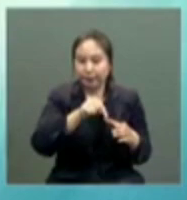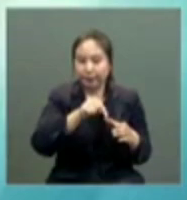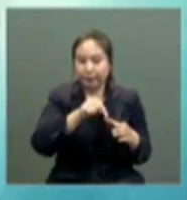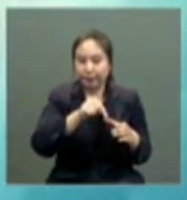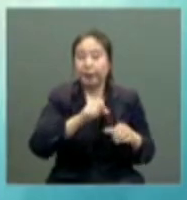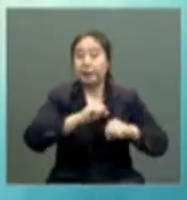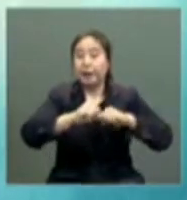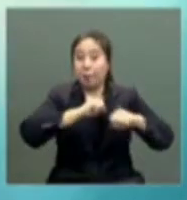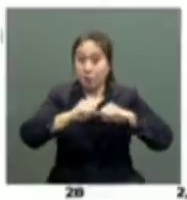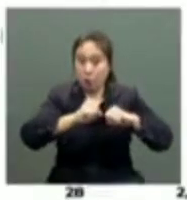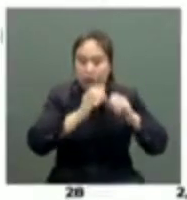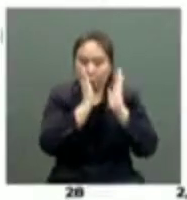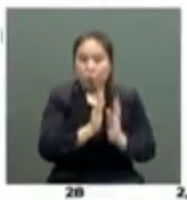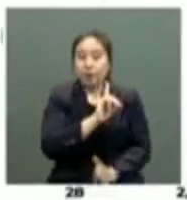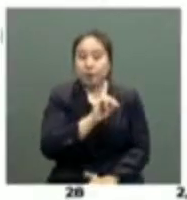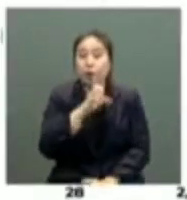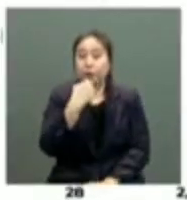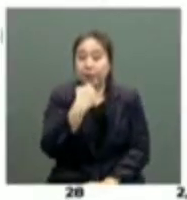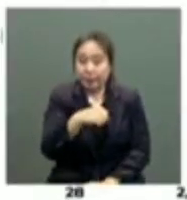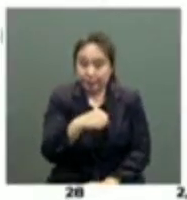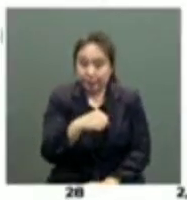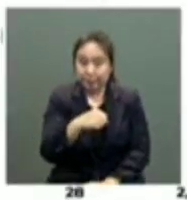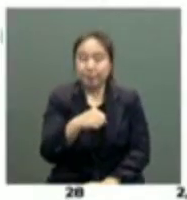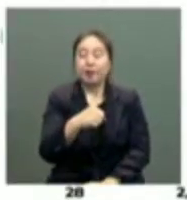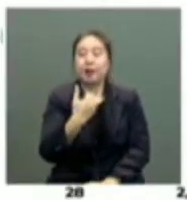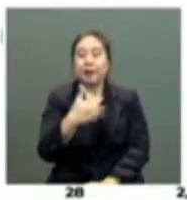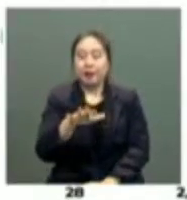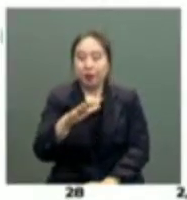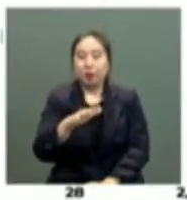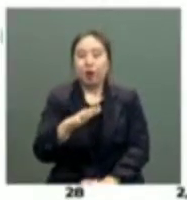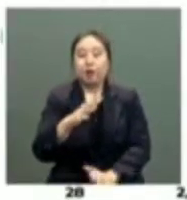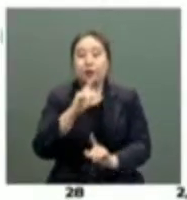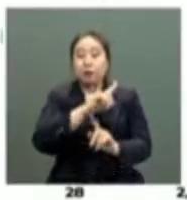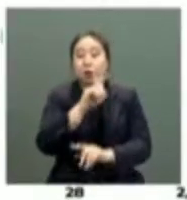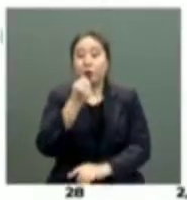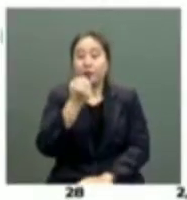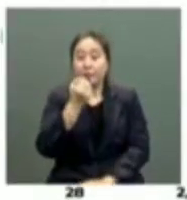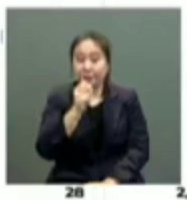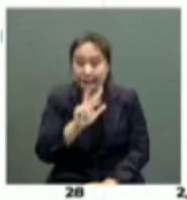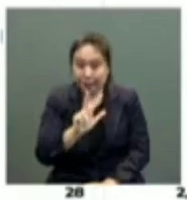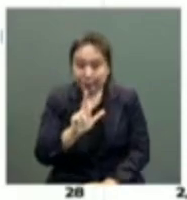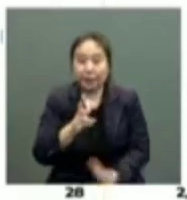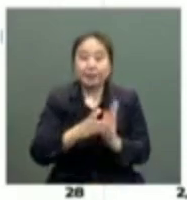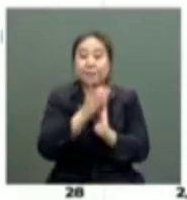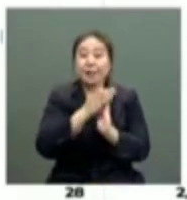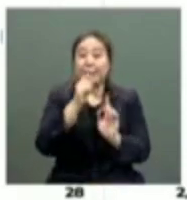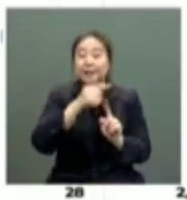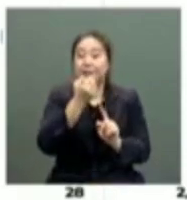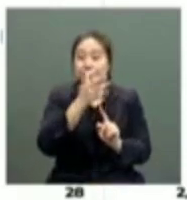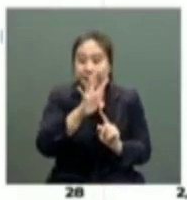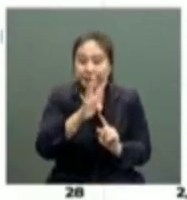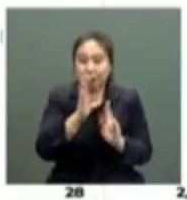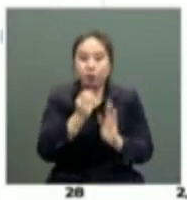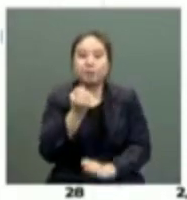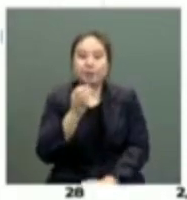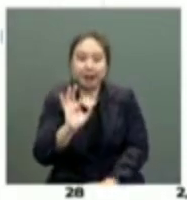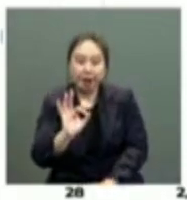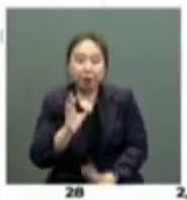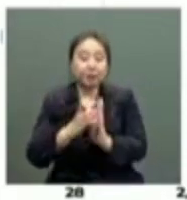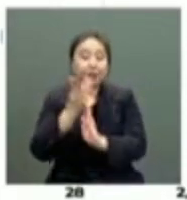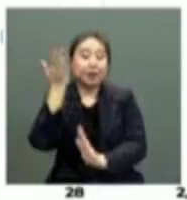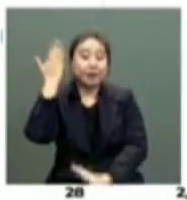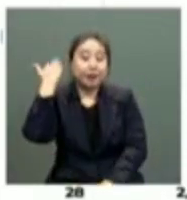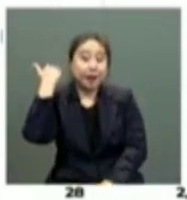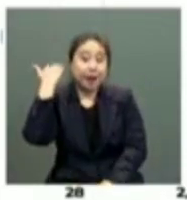ไม่เลยครับนะครับนำชมจะเห็นนะครับว่าเอ่อกลุ่มก้อนแรกก็จะเป็นสนามมวย110 113ในสัปดาห์ที่ 13แล้วก็จับได้ที่ 14คือ 19และสัปดาห์ที่ผ่าน